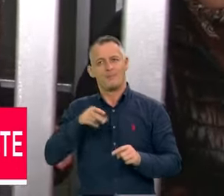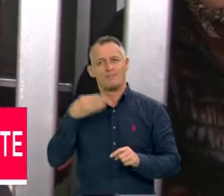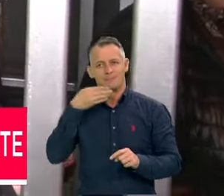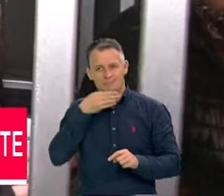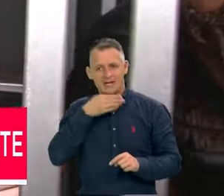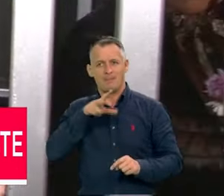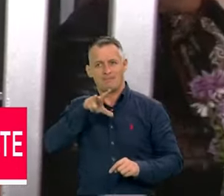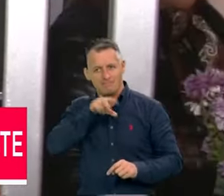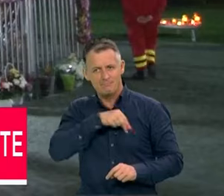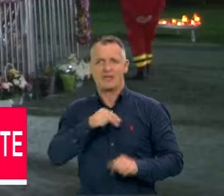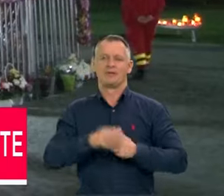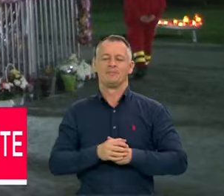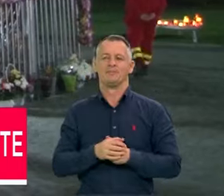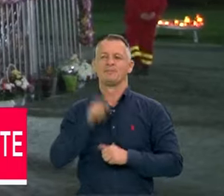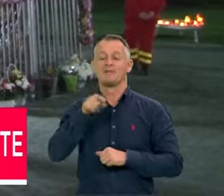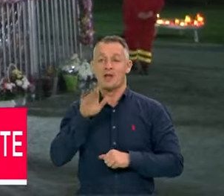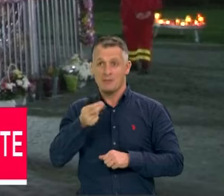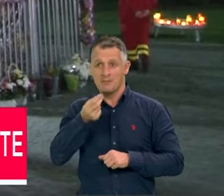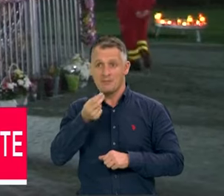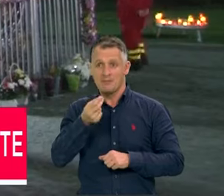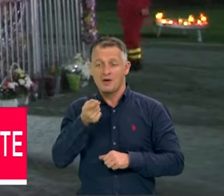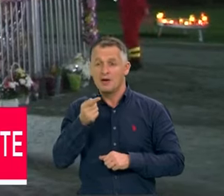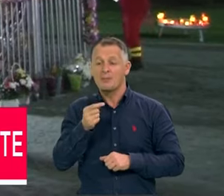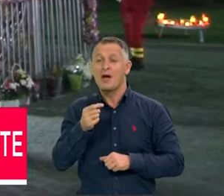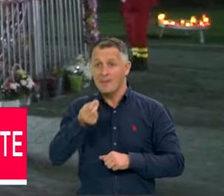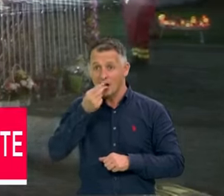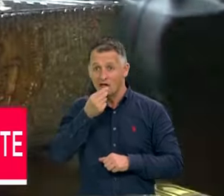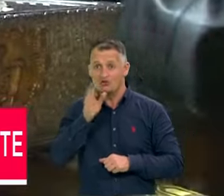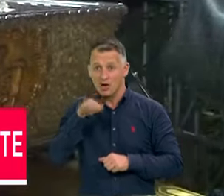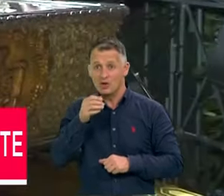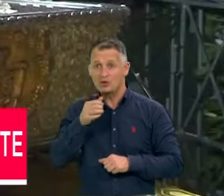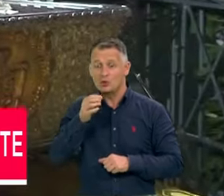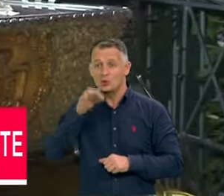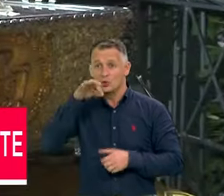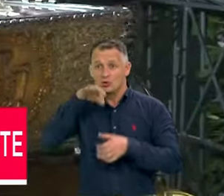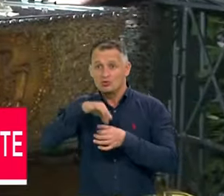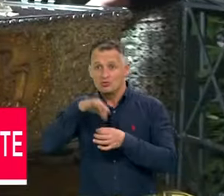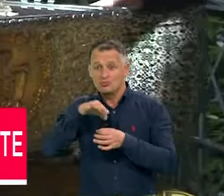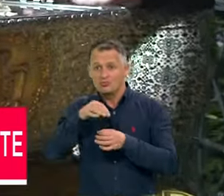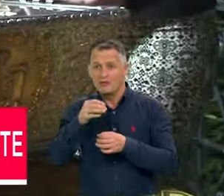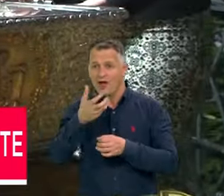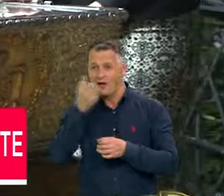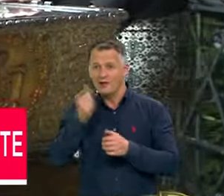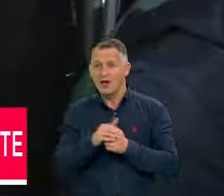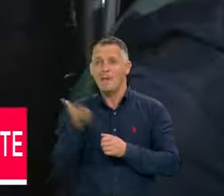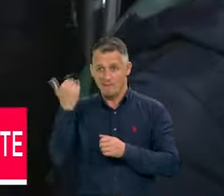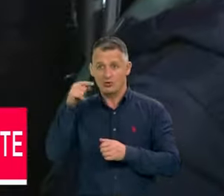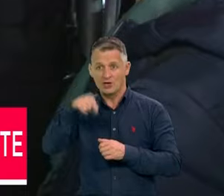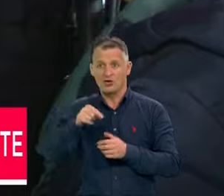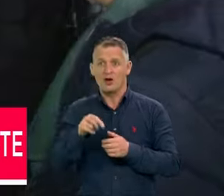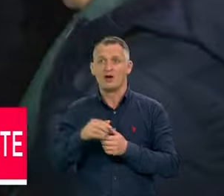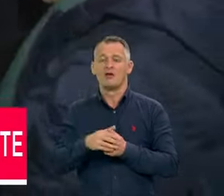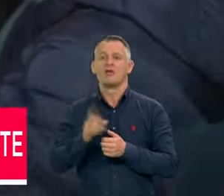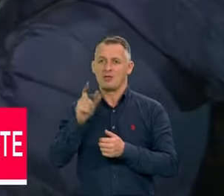bine da Ai mâncat Acuma bei și un ceai cald Da ai mai fost vreodată la sfânta cu fiă Parascheva Da Și de ce